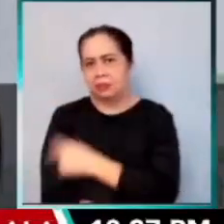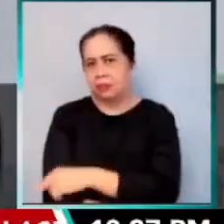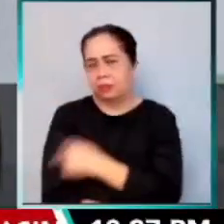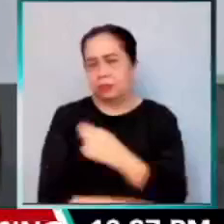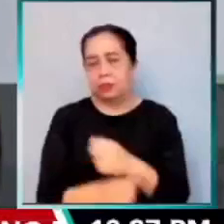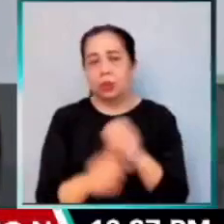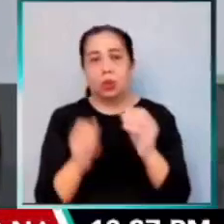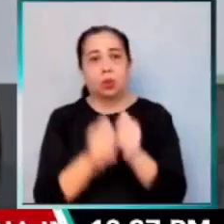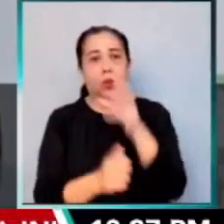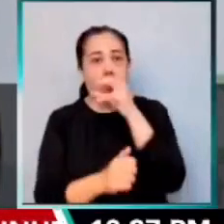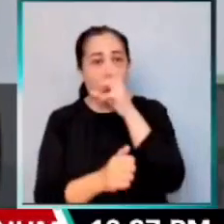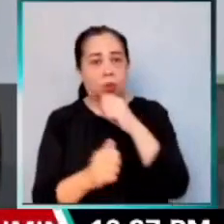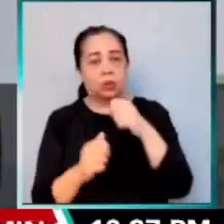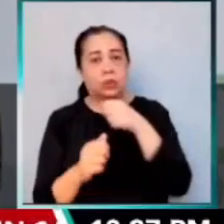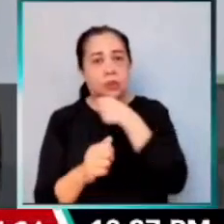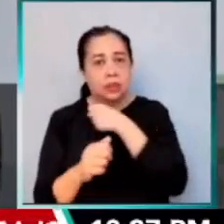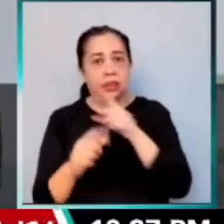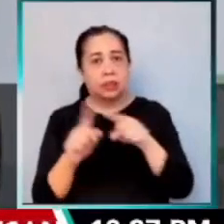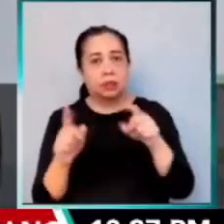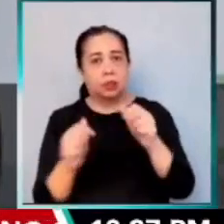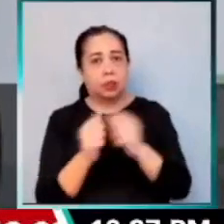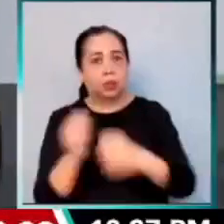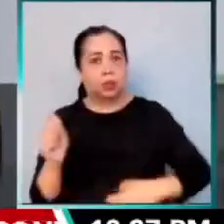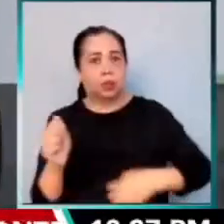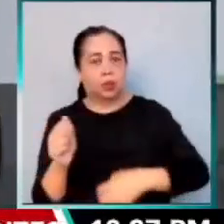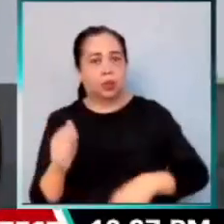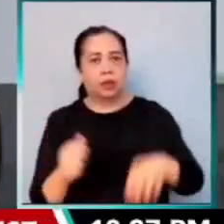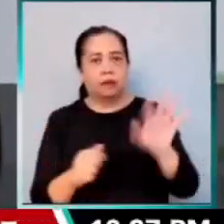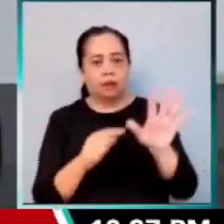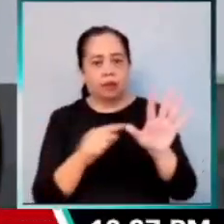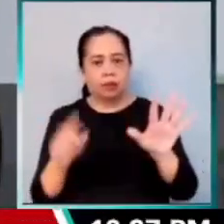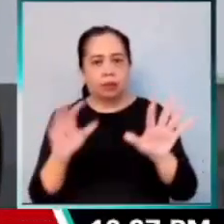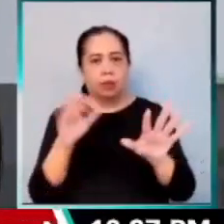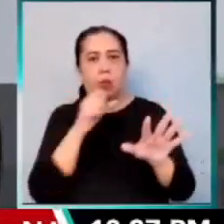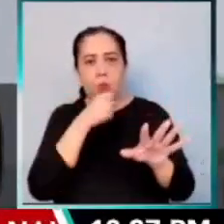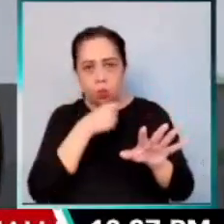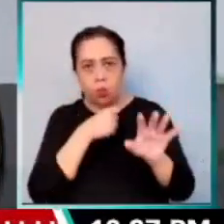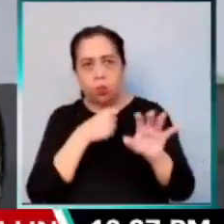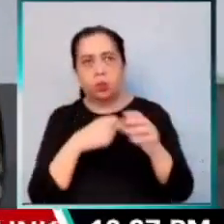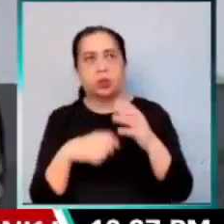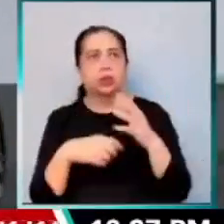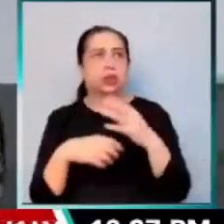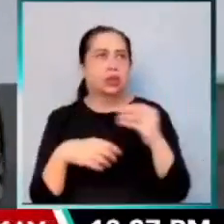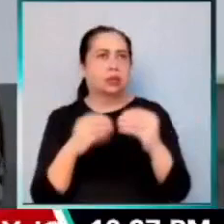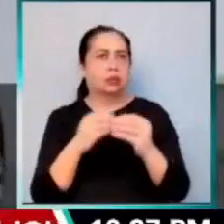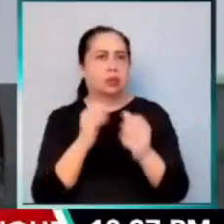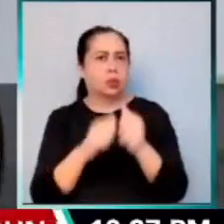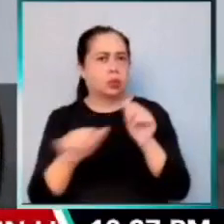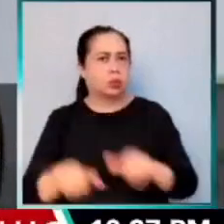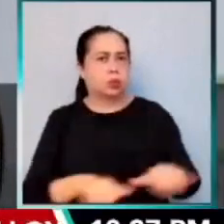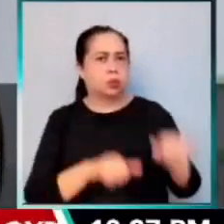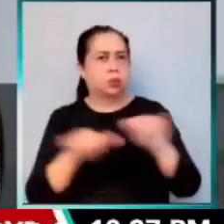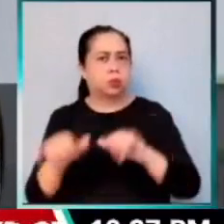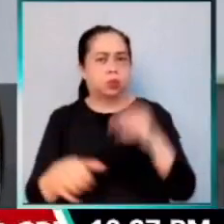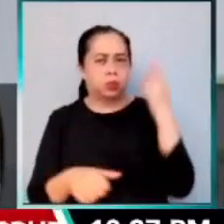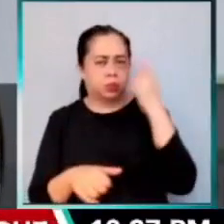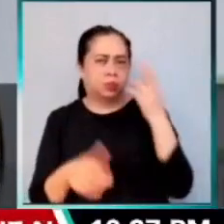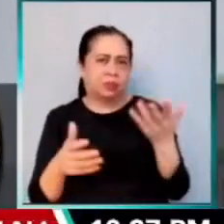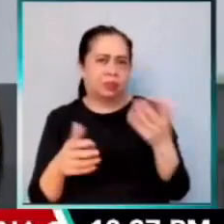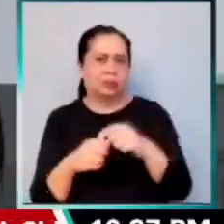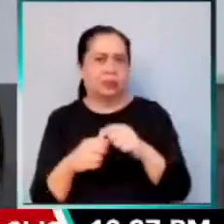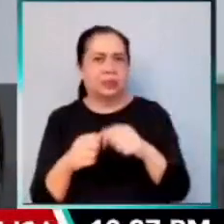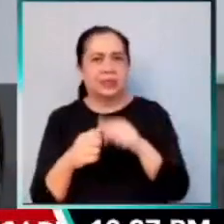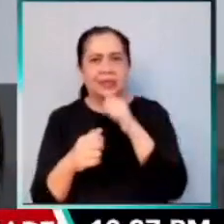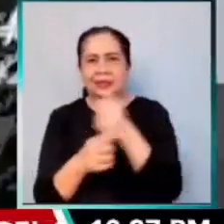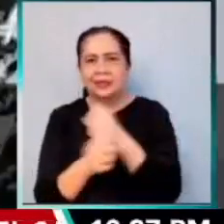are affected with cholera would be 5 to 9 years old. And most common na cause would be, of course, the unsafe